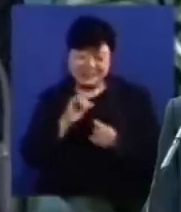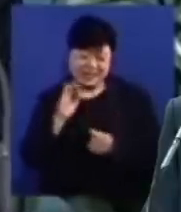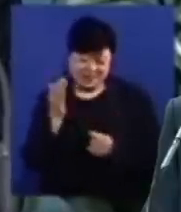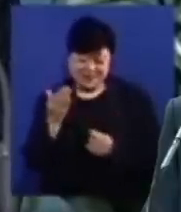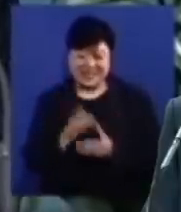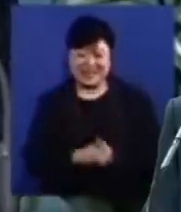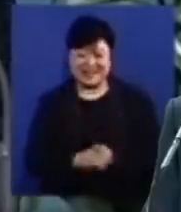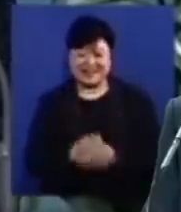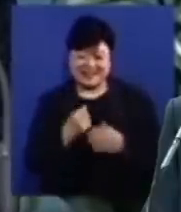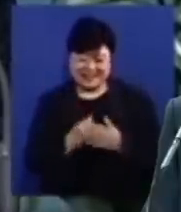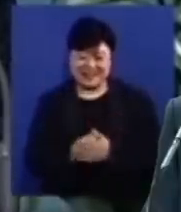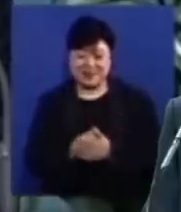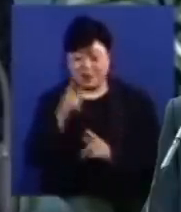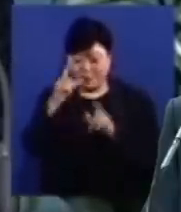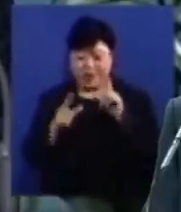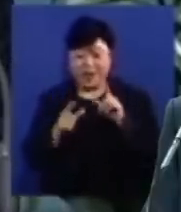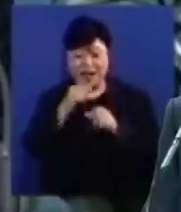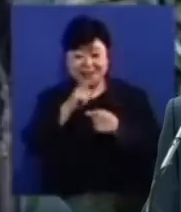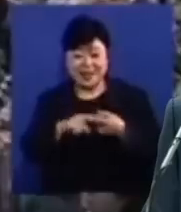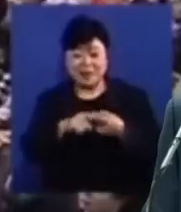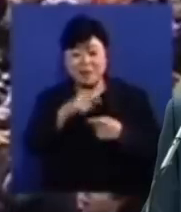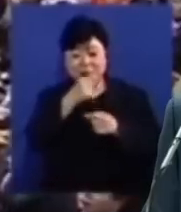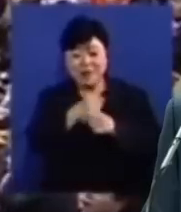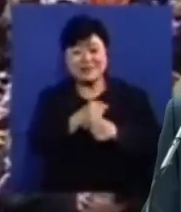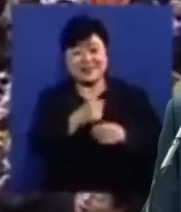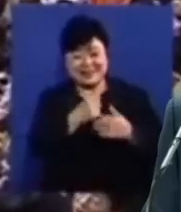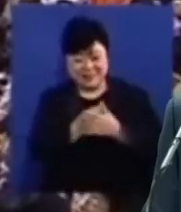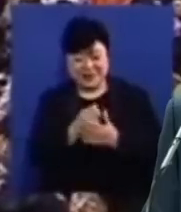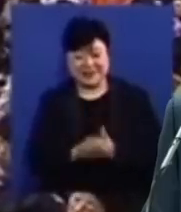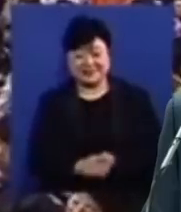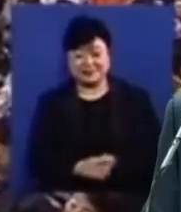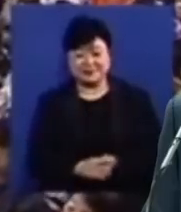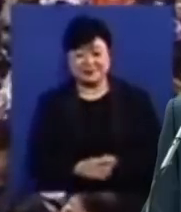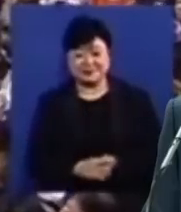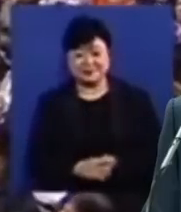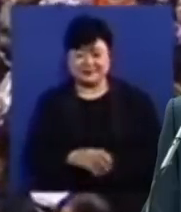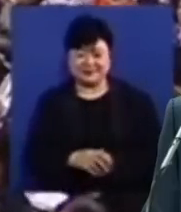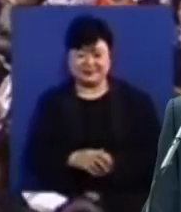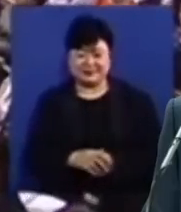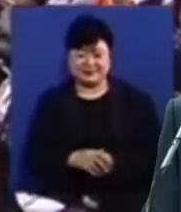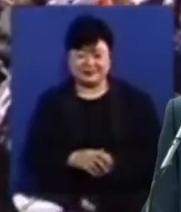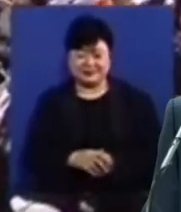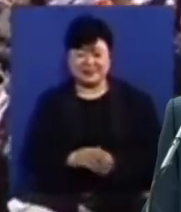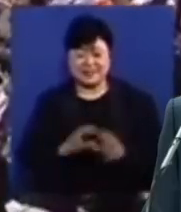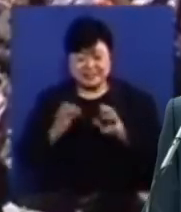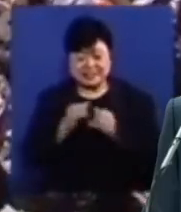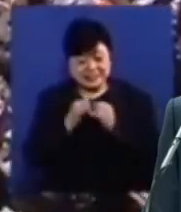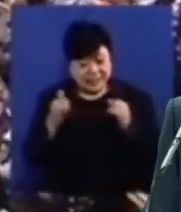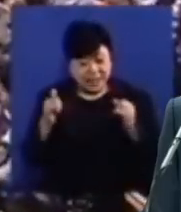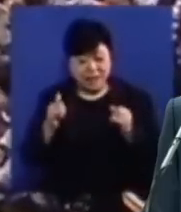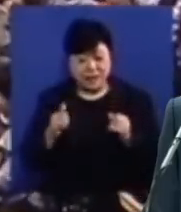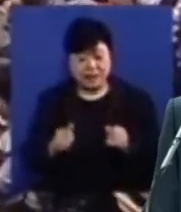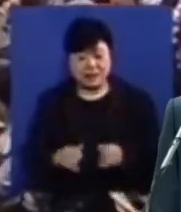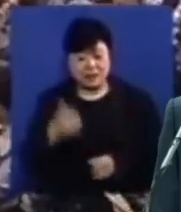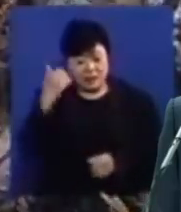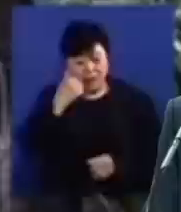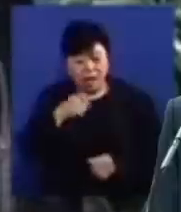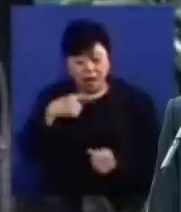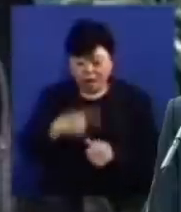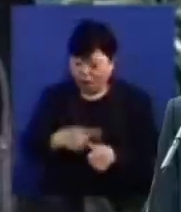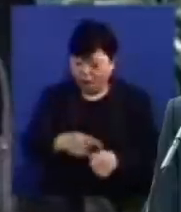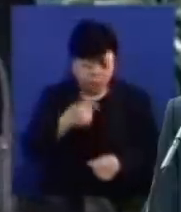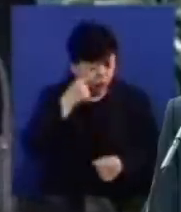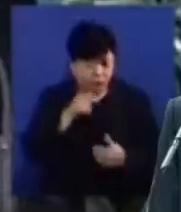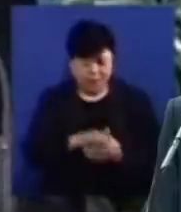것입니다. 하나님의 형상과 모양대로 지음을 받은 사람들인 것입니다. 이 세상 사람은 아무도 무시해서는 안